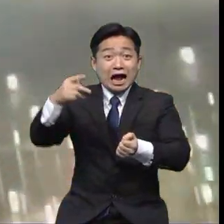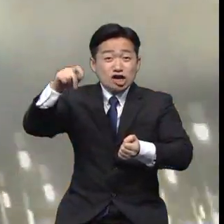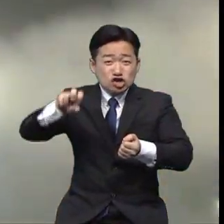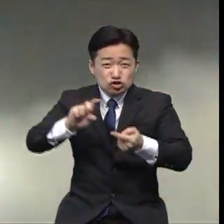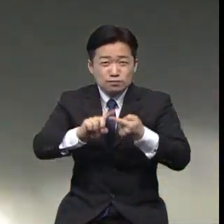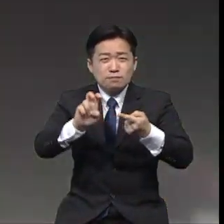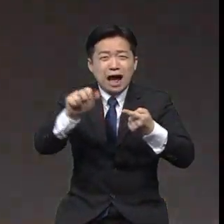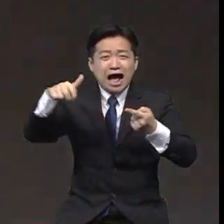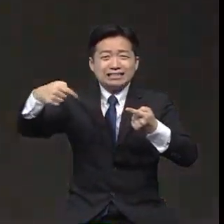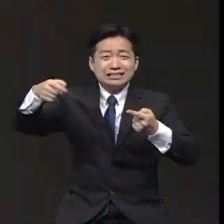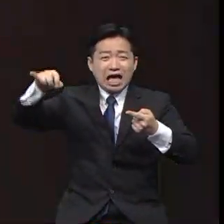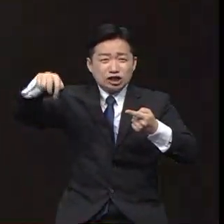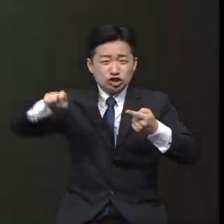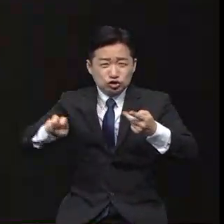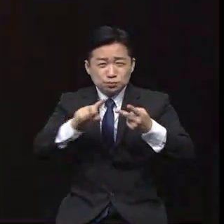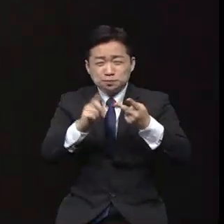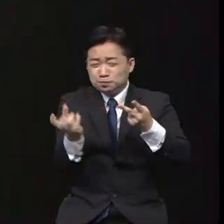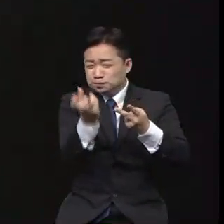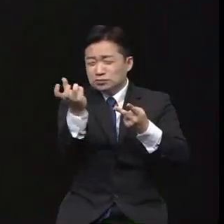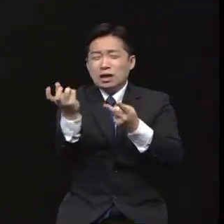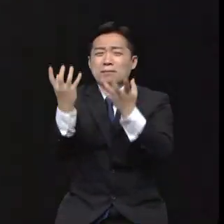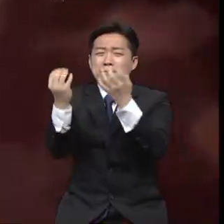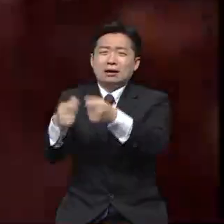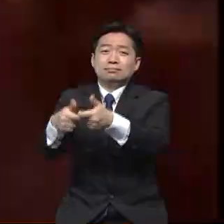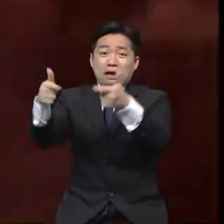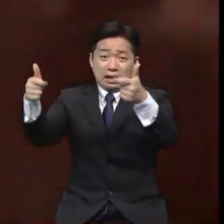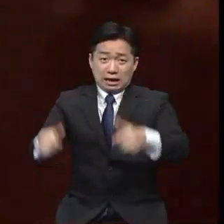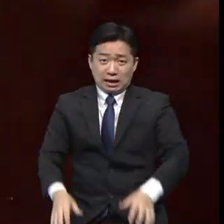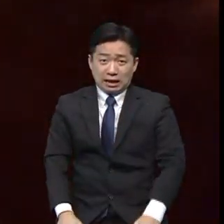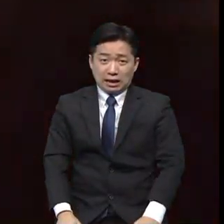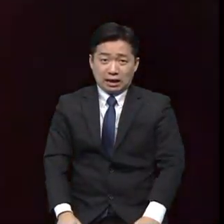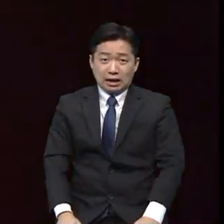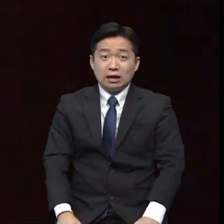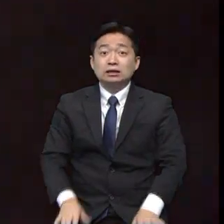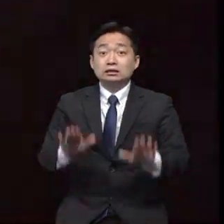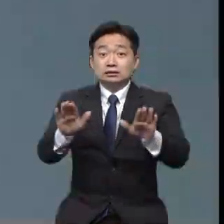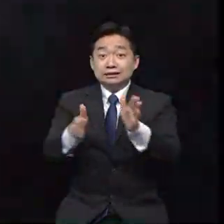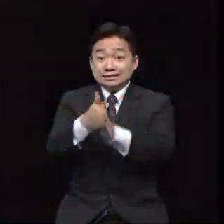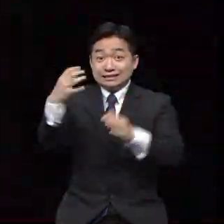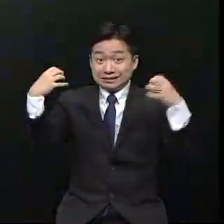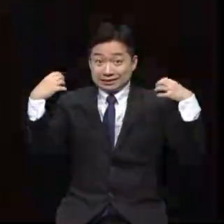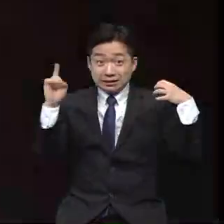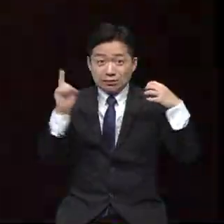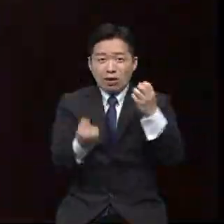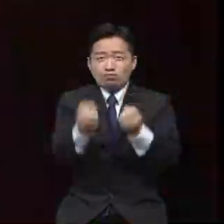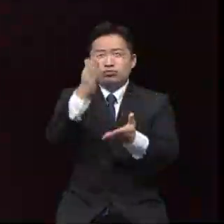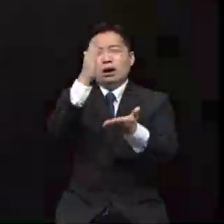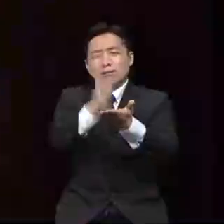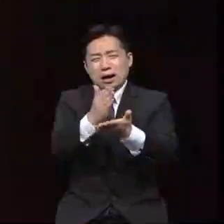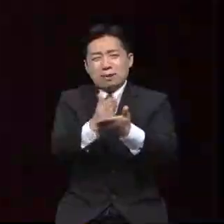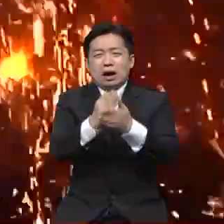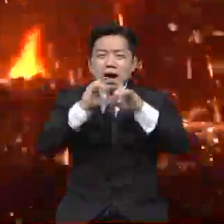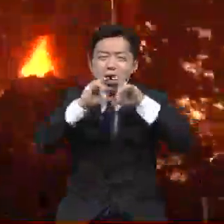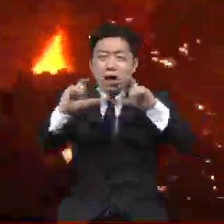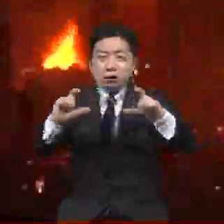등의 농도가 현격히 증가했다는 겁니다. 베이징 당국은 폭죽을 터뜨리지 말라고